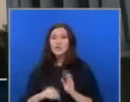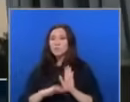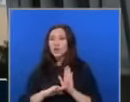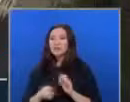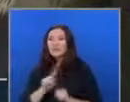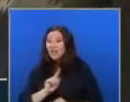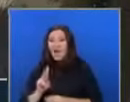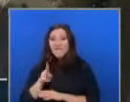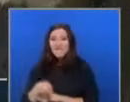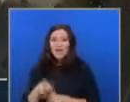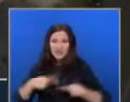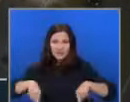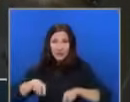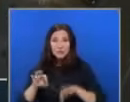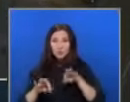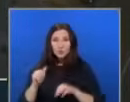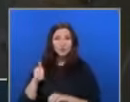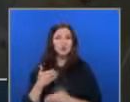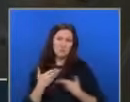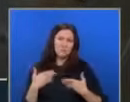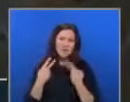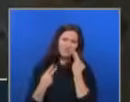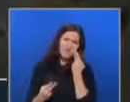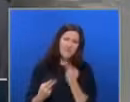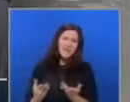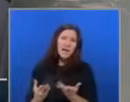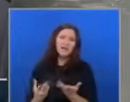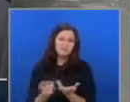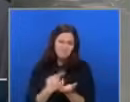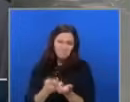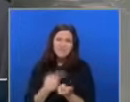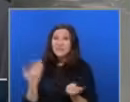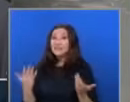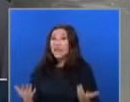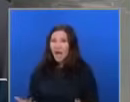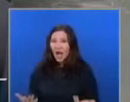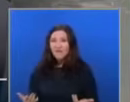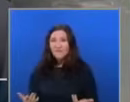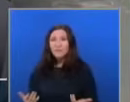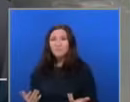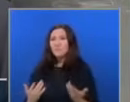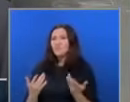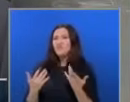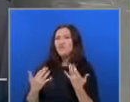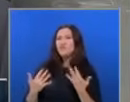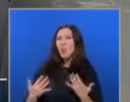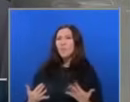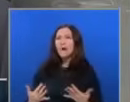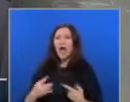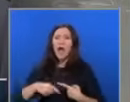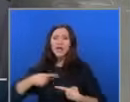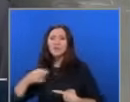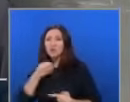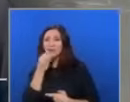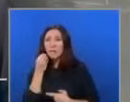да не влязат в зала за гласуването утре. Ние сме видяли всякакви трикове, номера и развой на събитията в